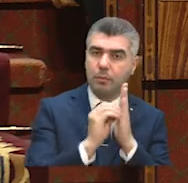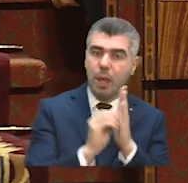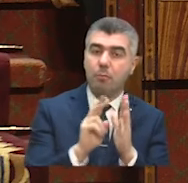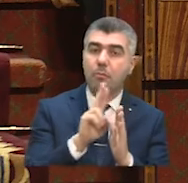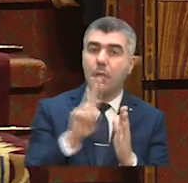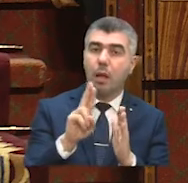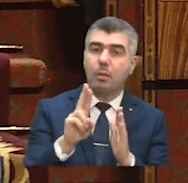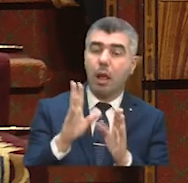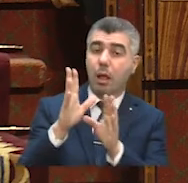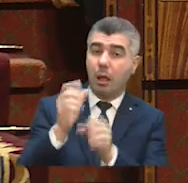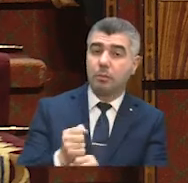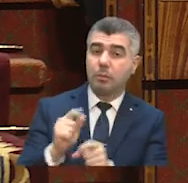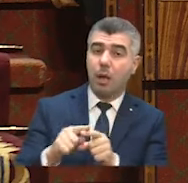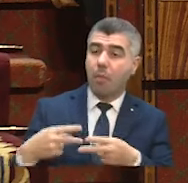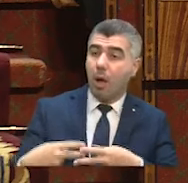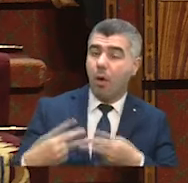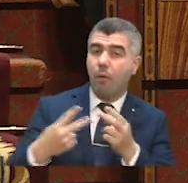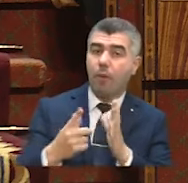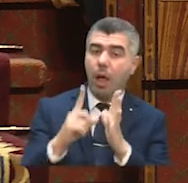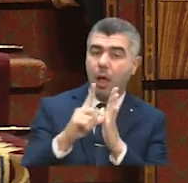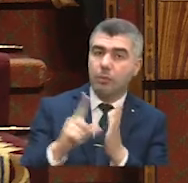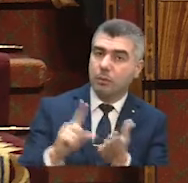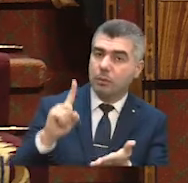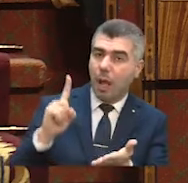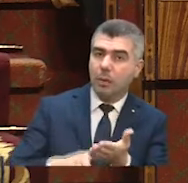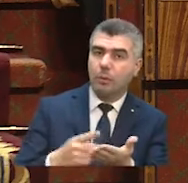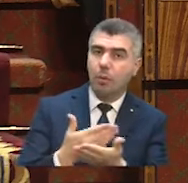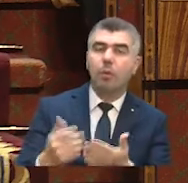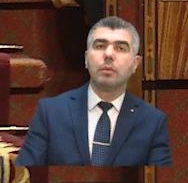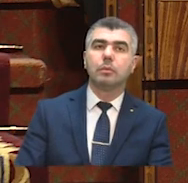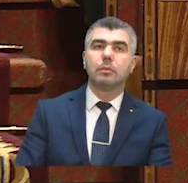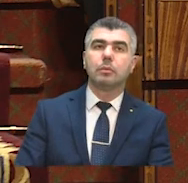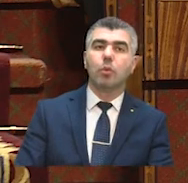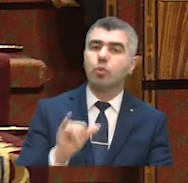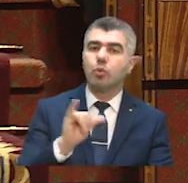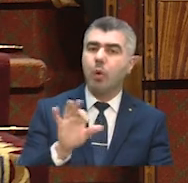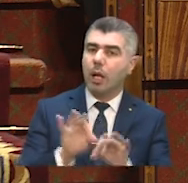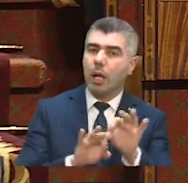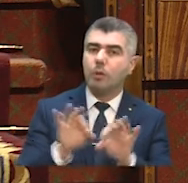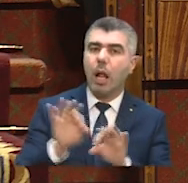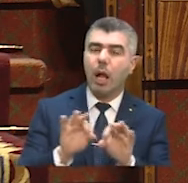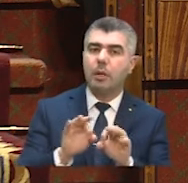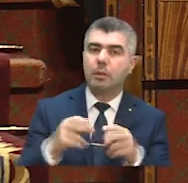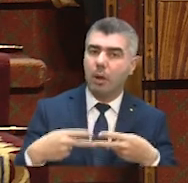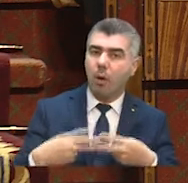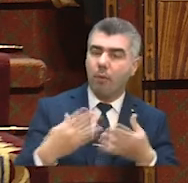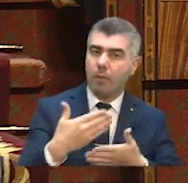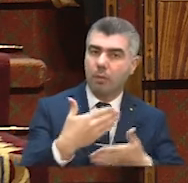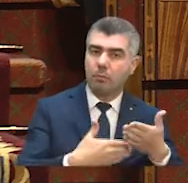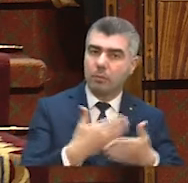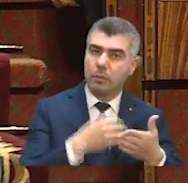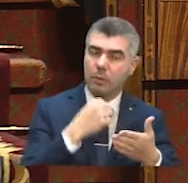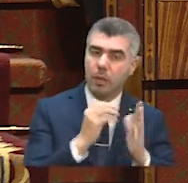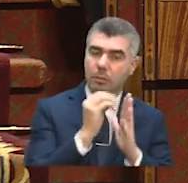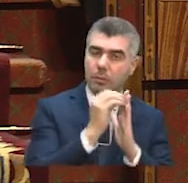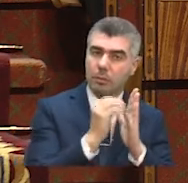الملك باخراجه كقانون ملزم للجميع فما هي اجراءاتكم لتنزيل نصوصه التطبيقيه واعمال